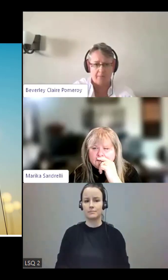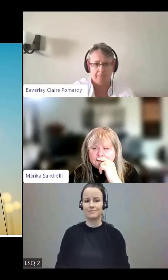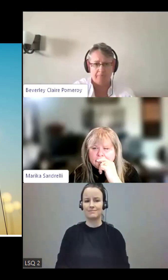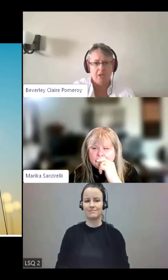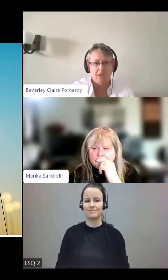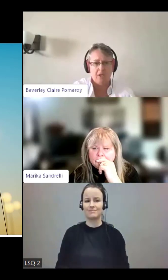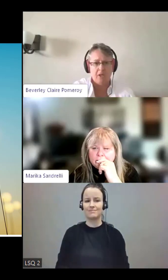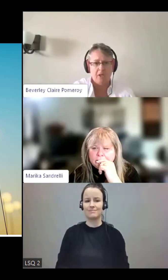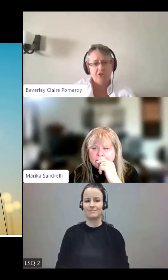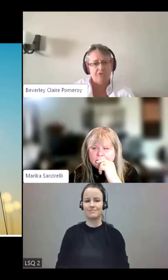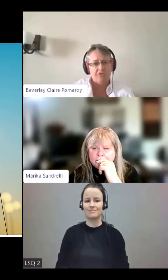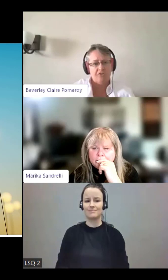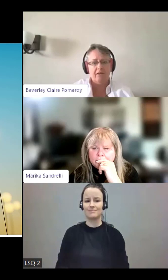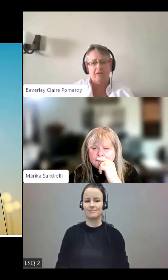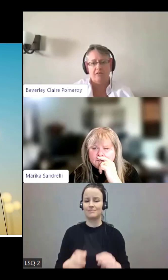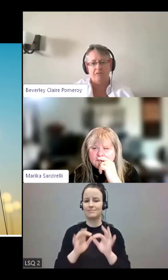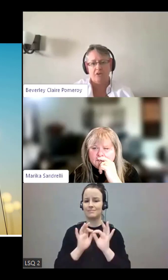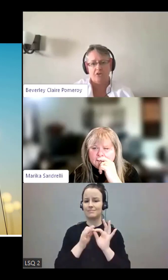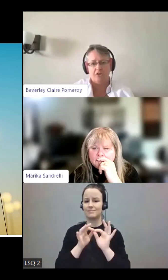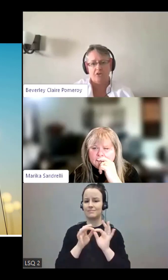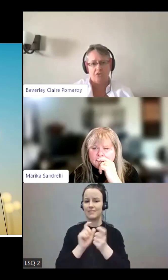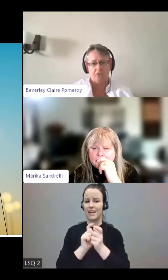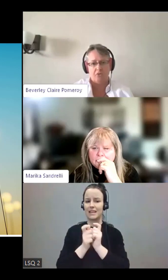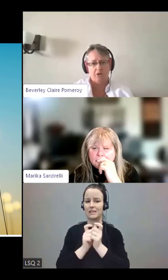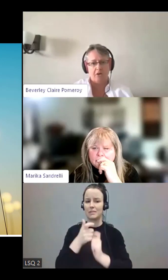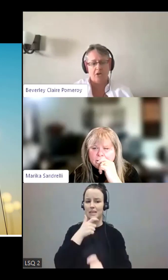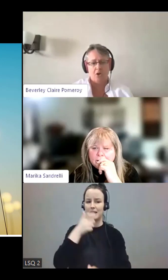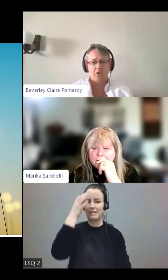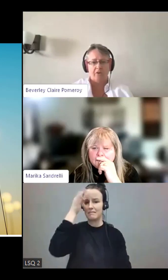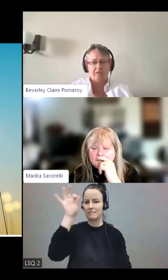établit une pathologie selon l'environnement des gens.